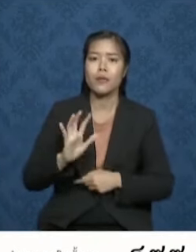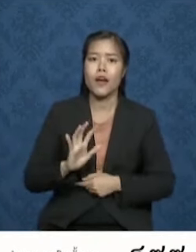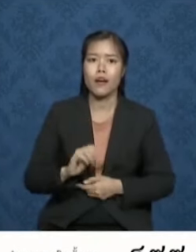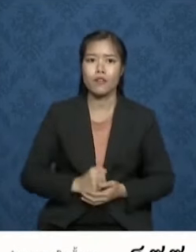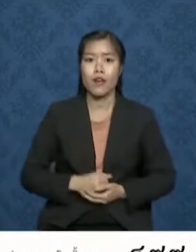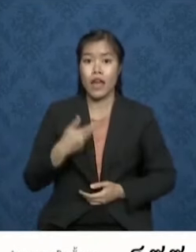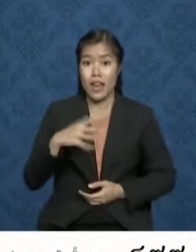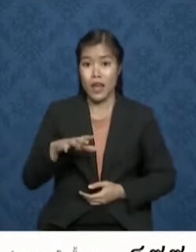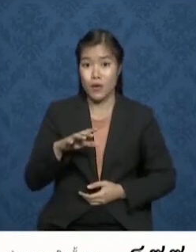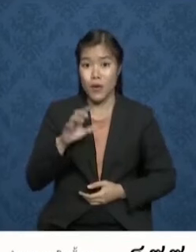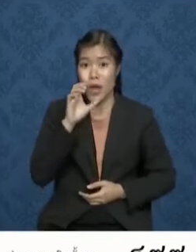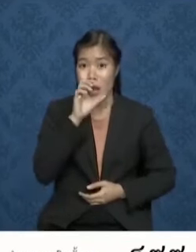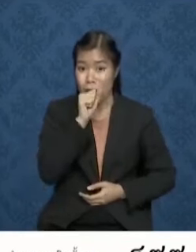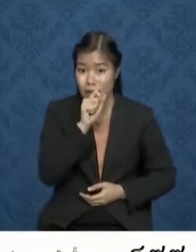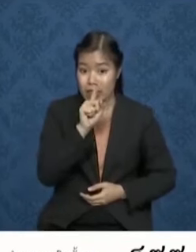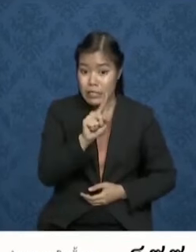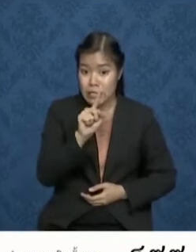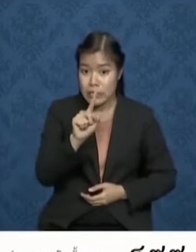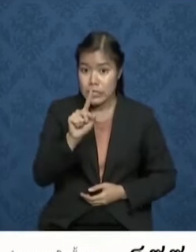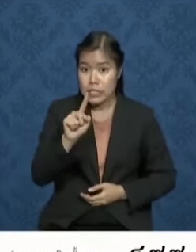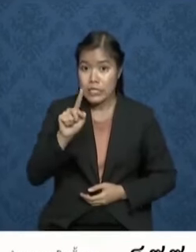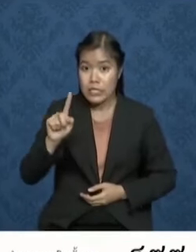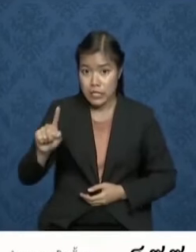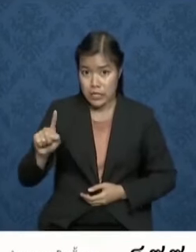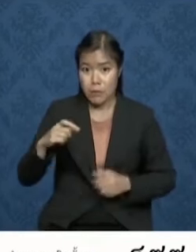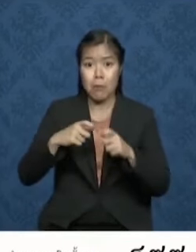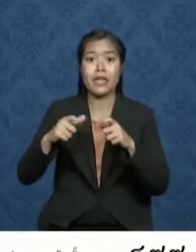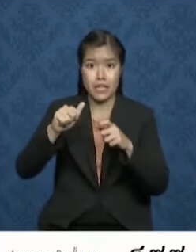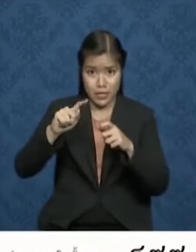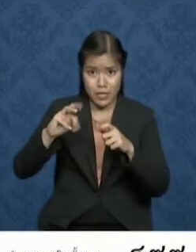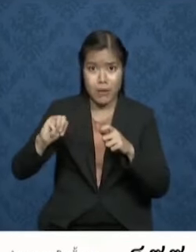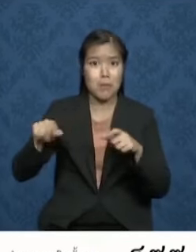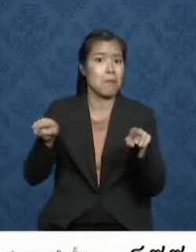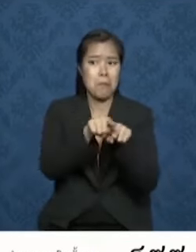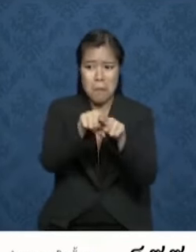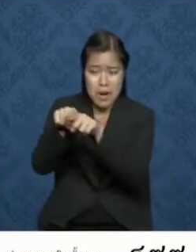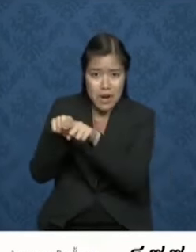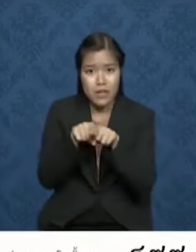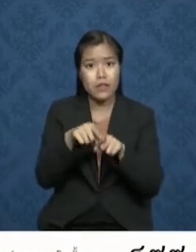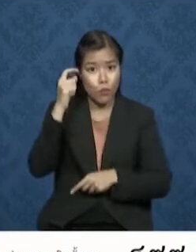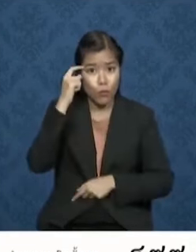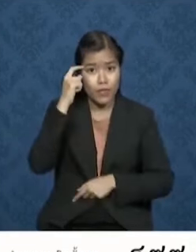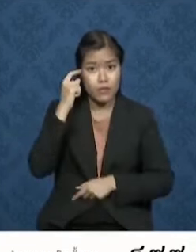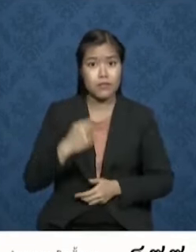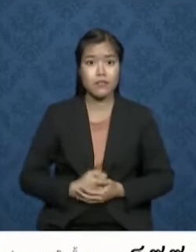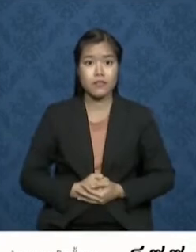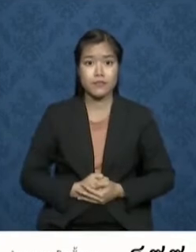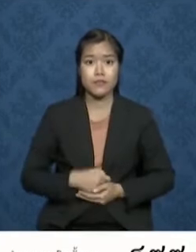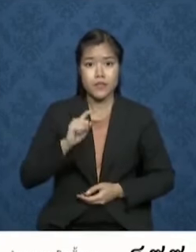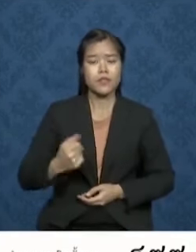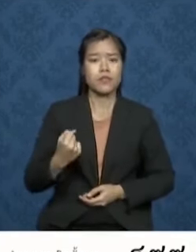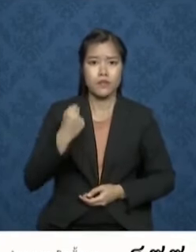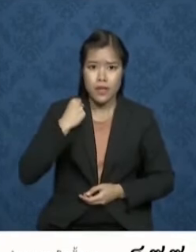ตั้งรหัสบัตร atm 1111เหมือนกันหมดท่านสุทิมลมครับท่านต้องเข้มงวดให้